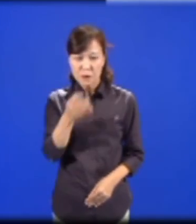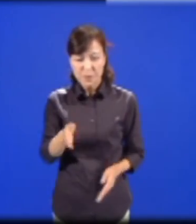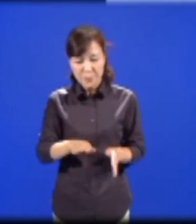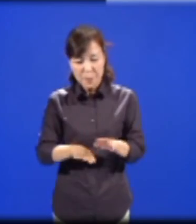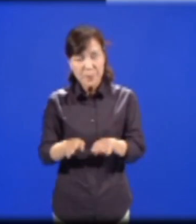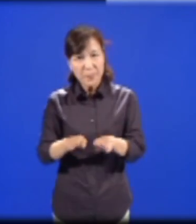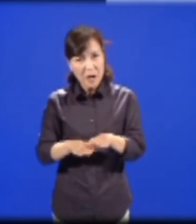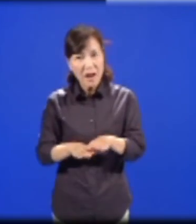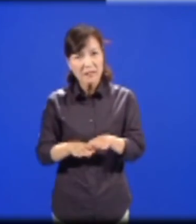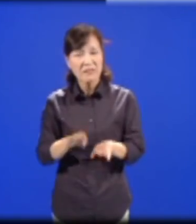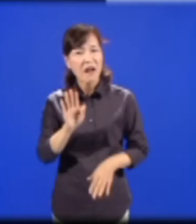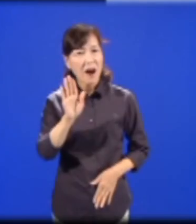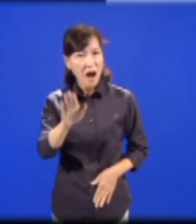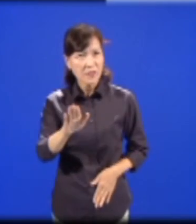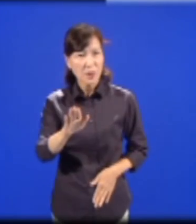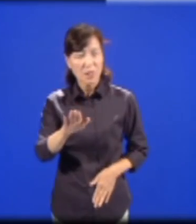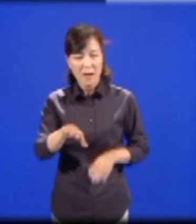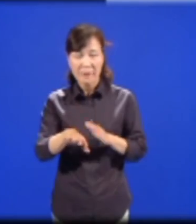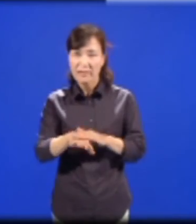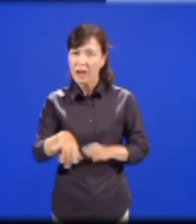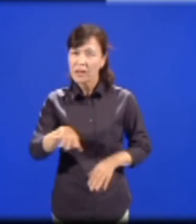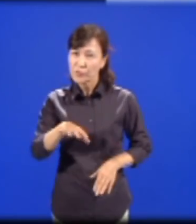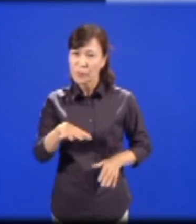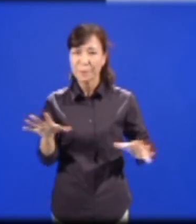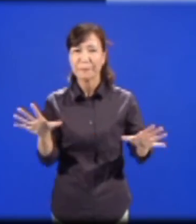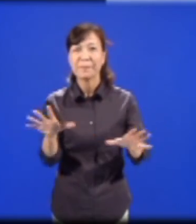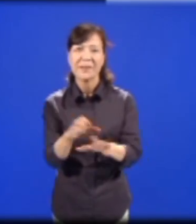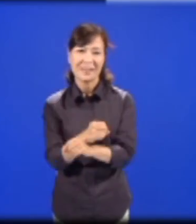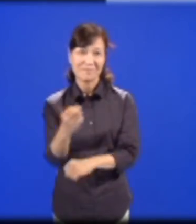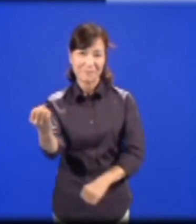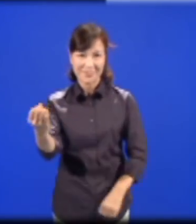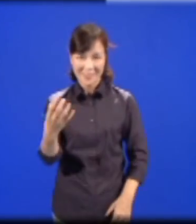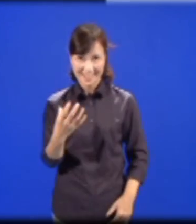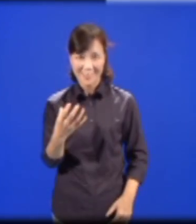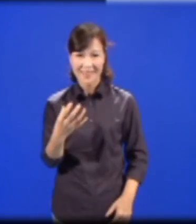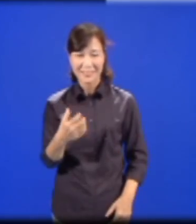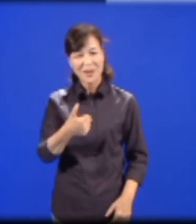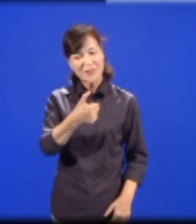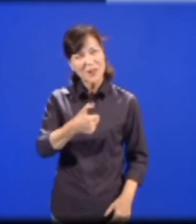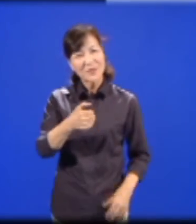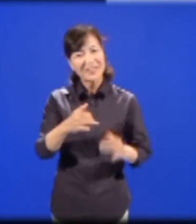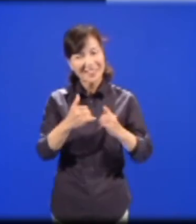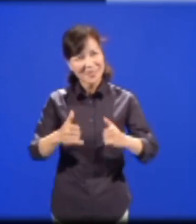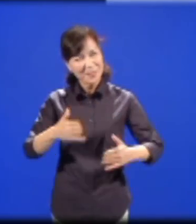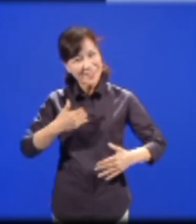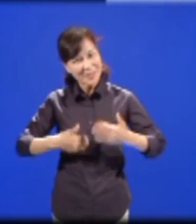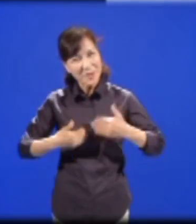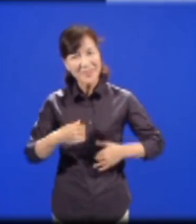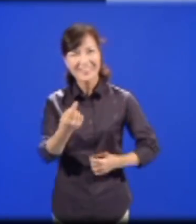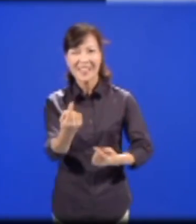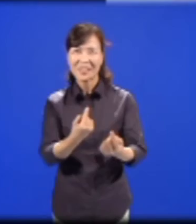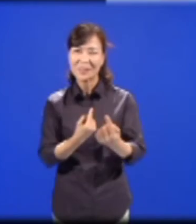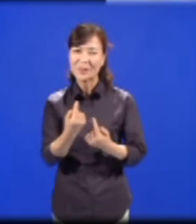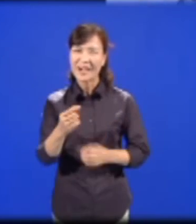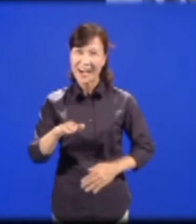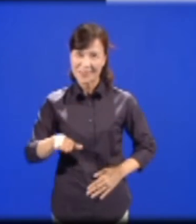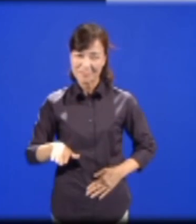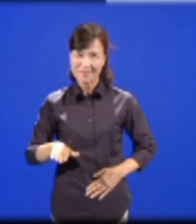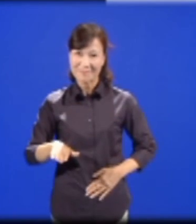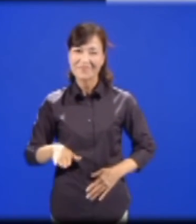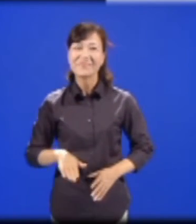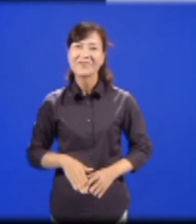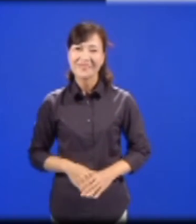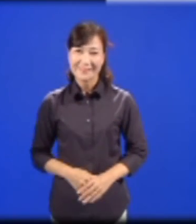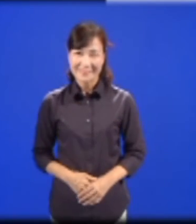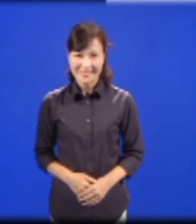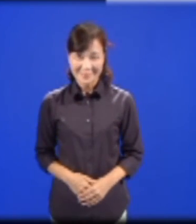きましたって言ってみましたので、うん、お年寄りの方もしっかり喜んで来ていただけます。 さ